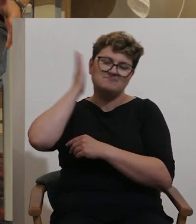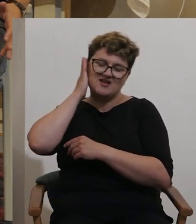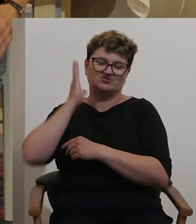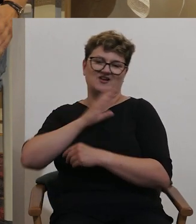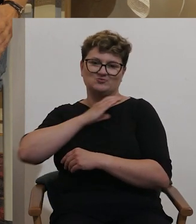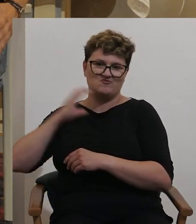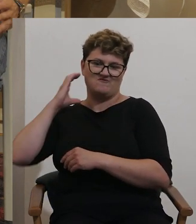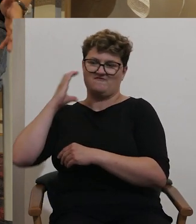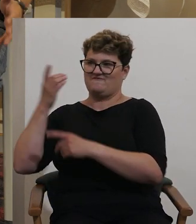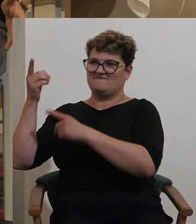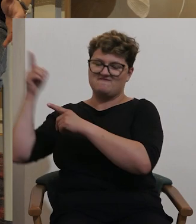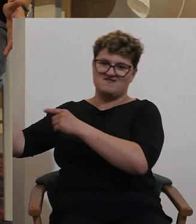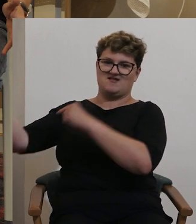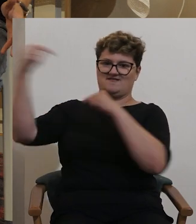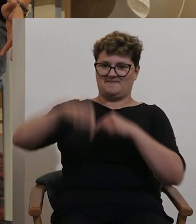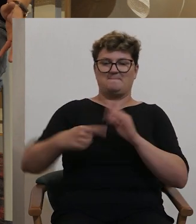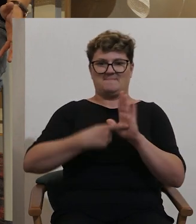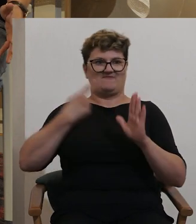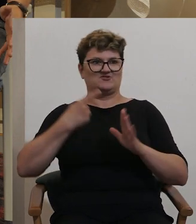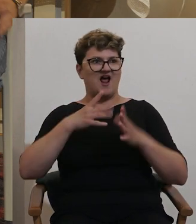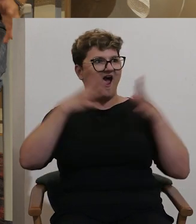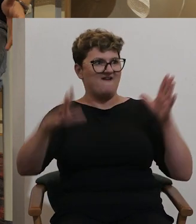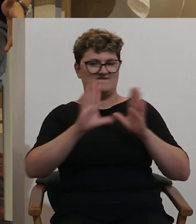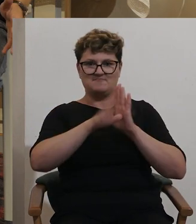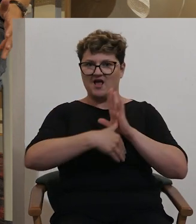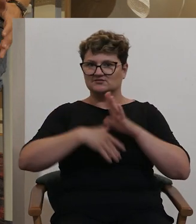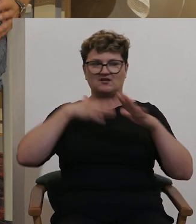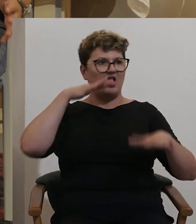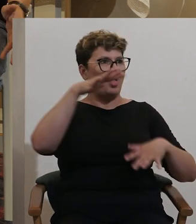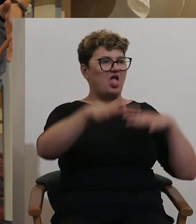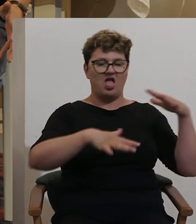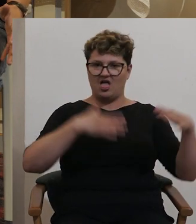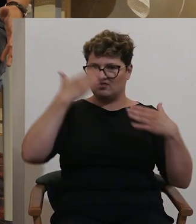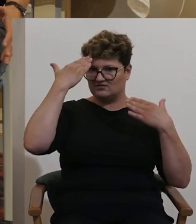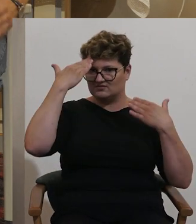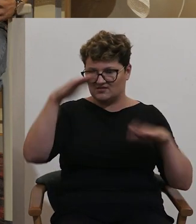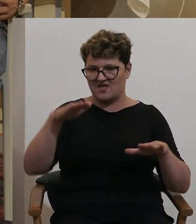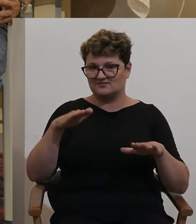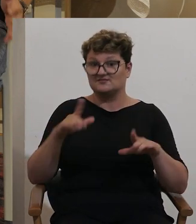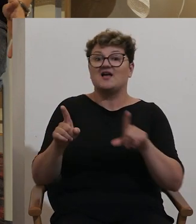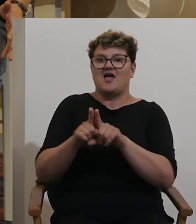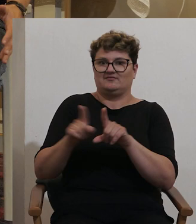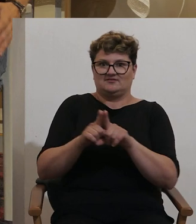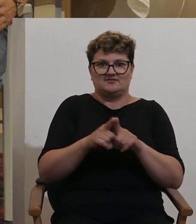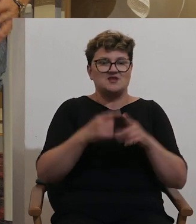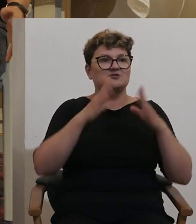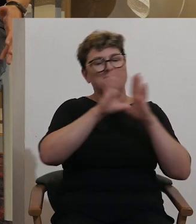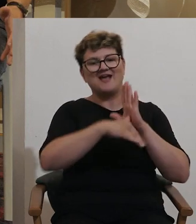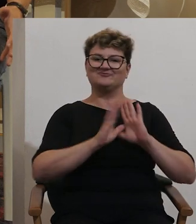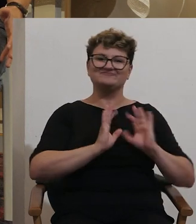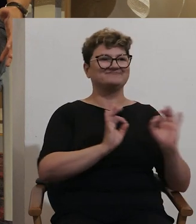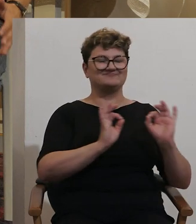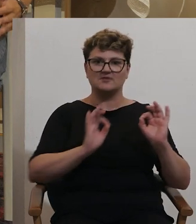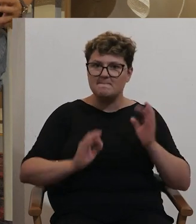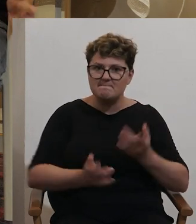byli pierwszy raz w wielkim mieście się znaleźli. Nie dość tego, znaleźli się w mieście, które się pali, które jest